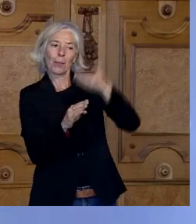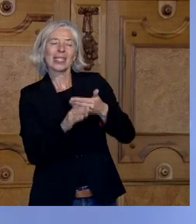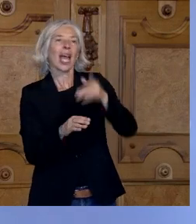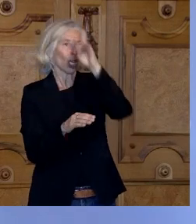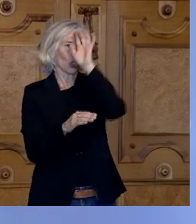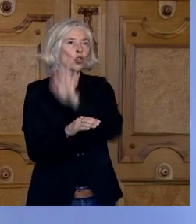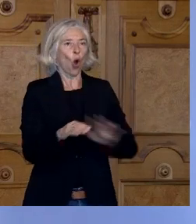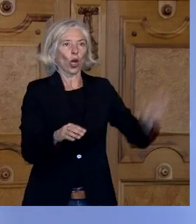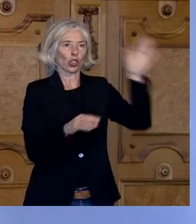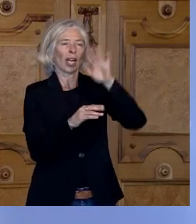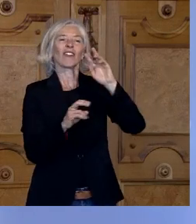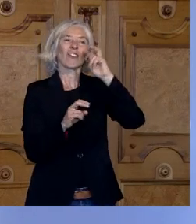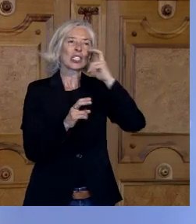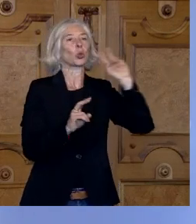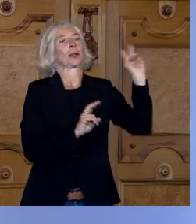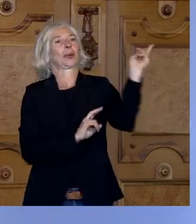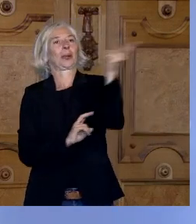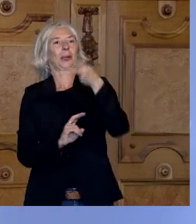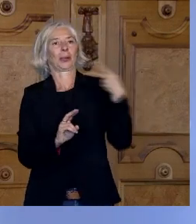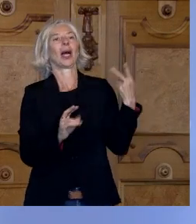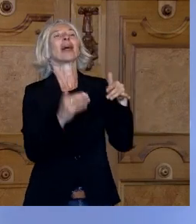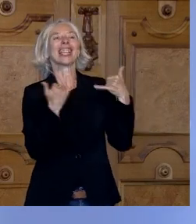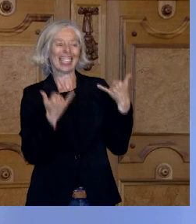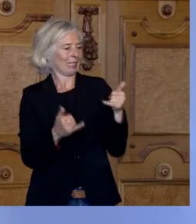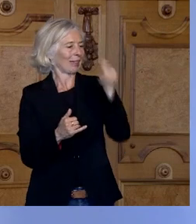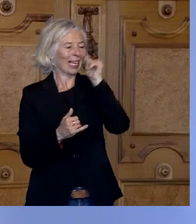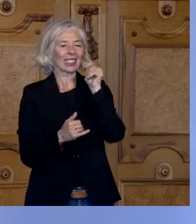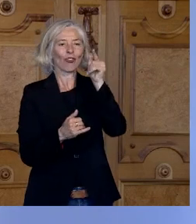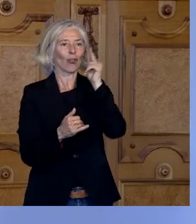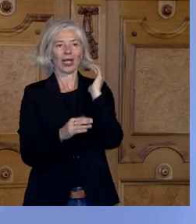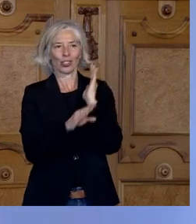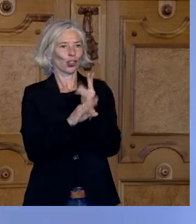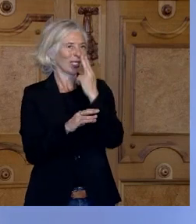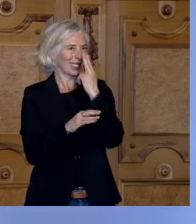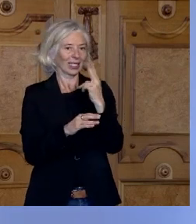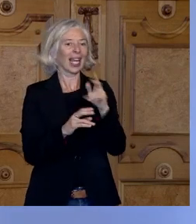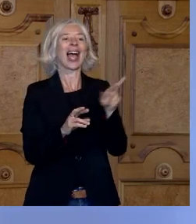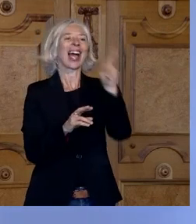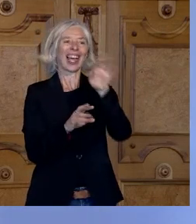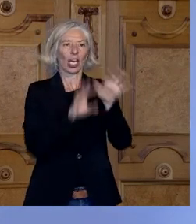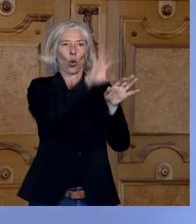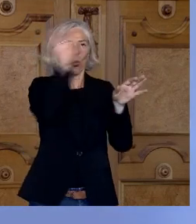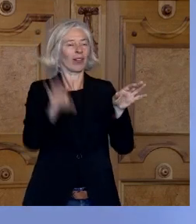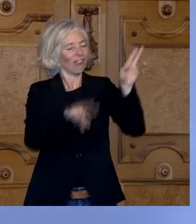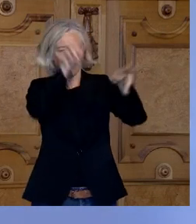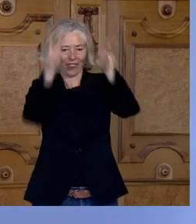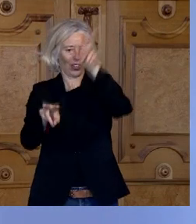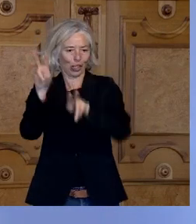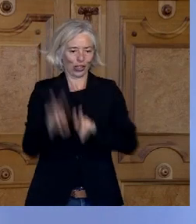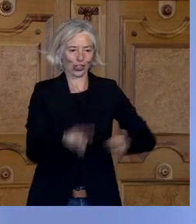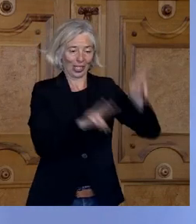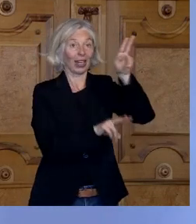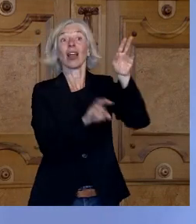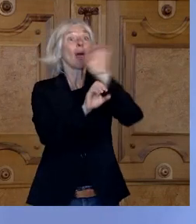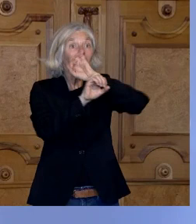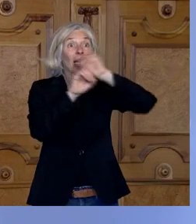unterschiedlichen Landkreisen und Teilen Bayerns gibt. Da sind wir entsprechend gerade in der Vorbereitung und natürlich, es freuen sich alle,